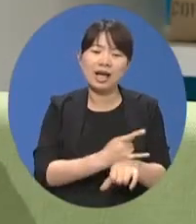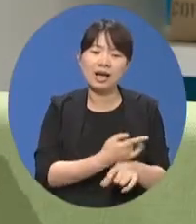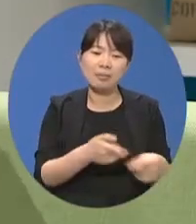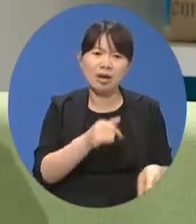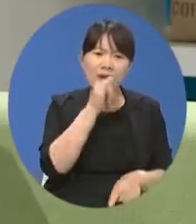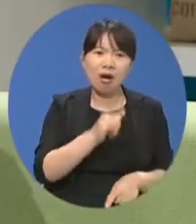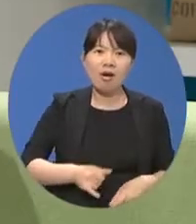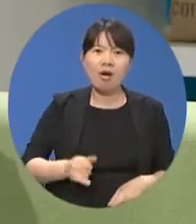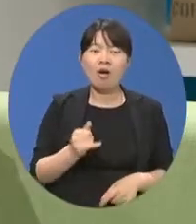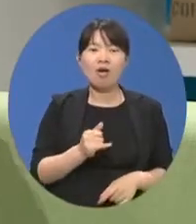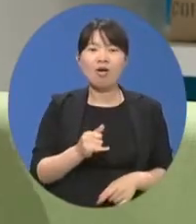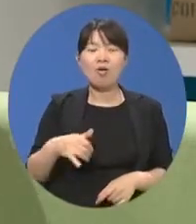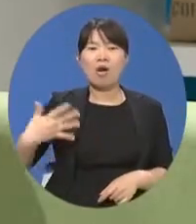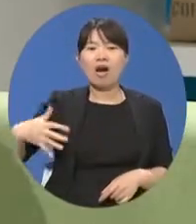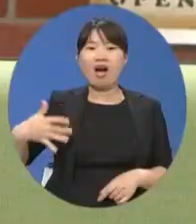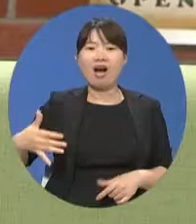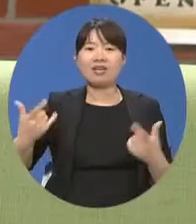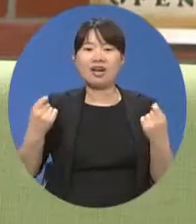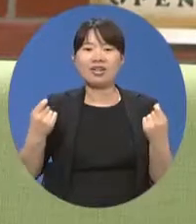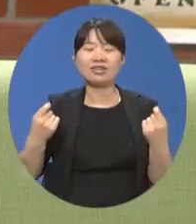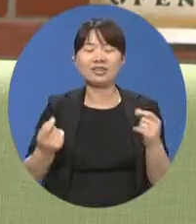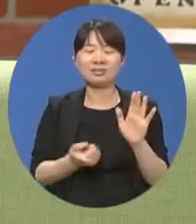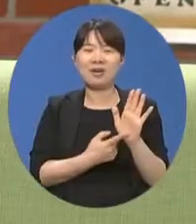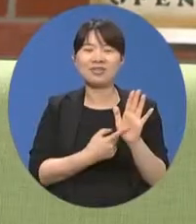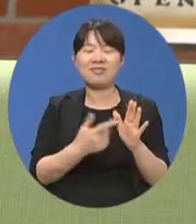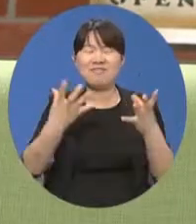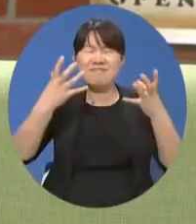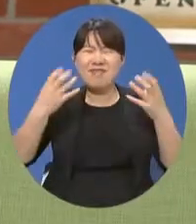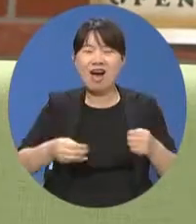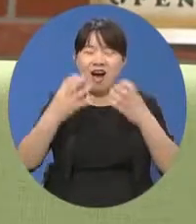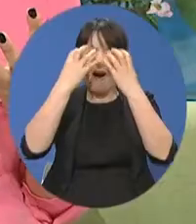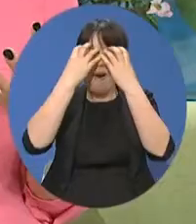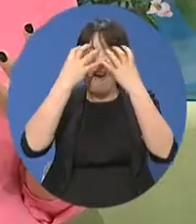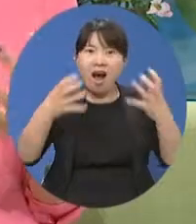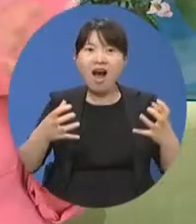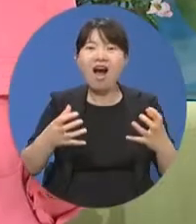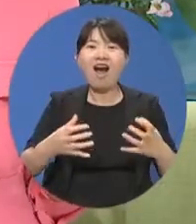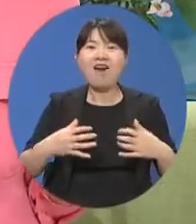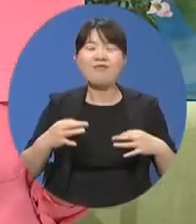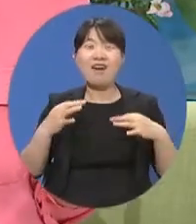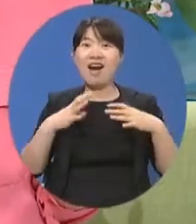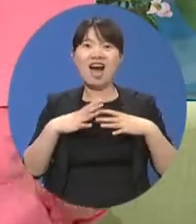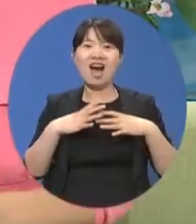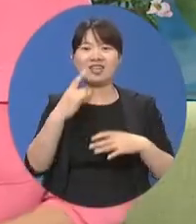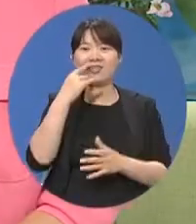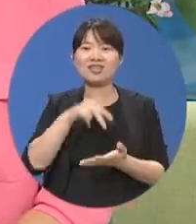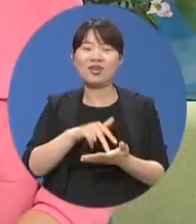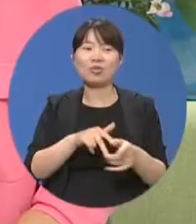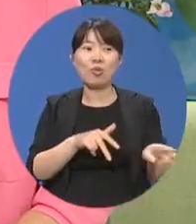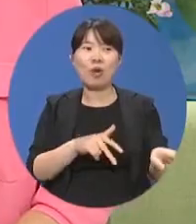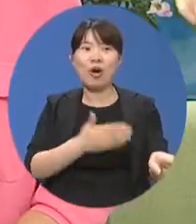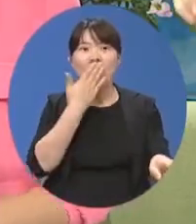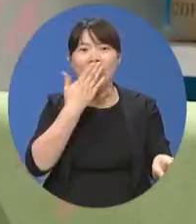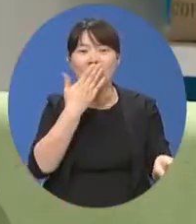평가하면요. 우와! 이런 반응들 좀 많이 하시거든요. 아니, 정말 엄마 입장에서 놀랍거든요. 어떻게 네. 우리 딸이 이걸 했지? 이런 느낌. 이병